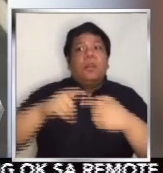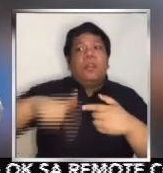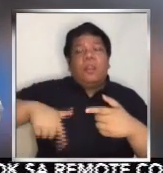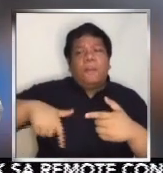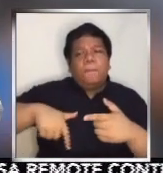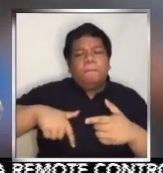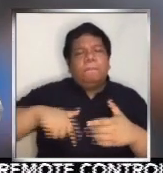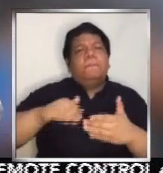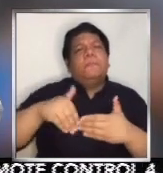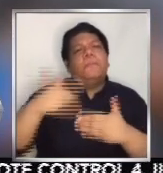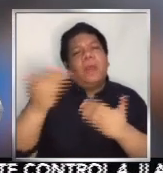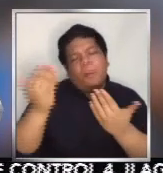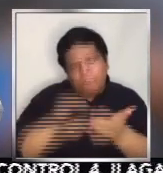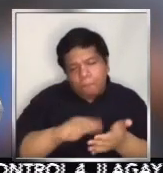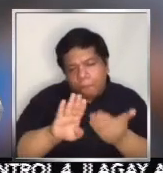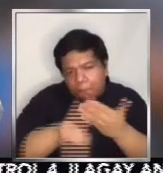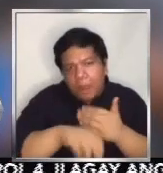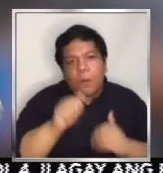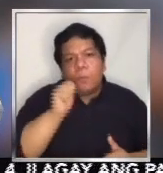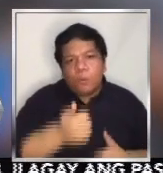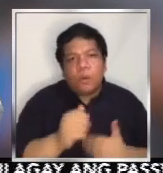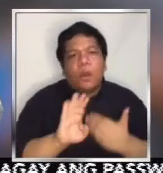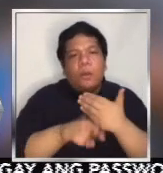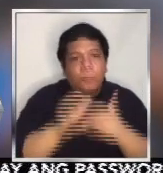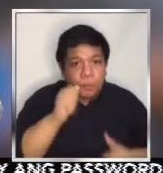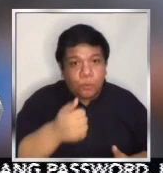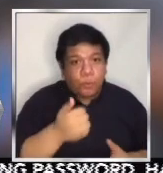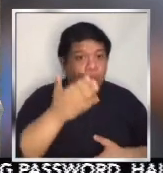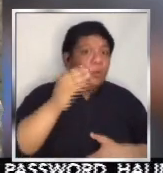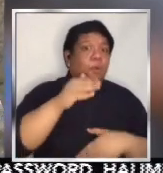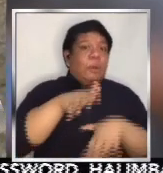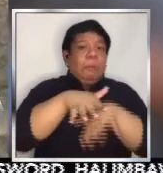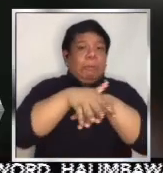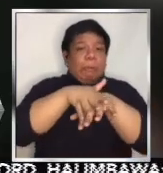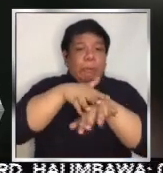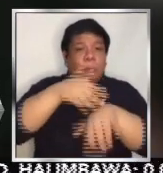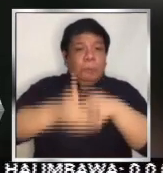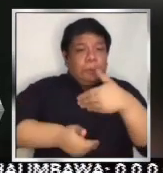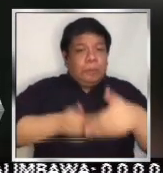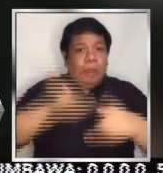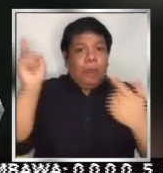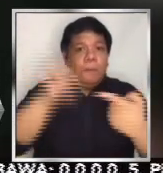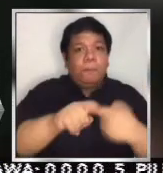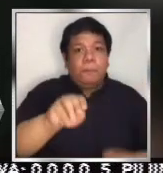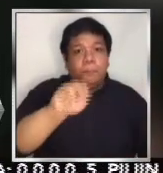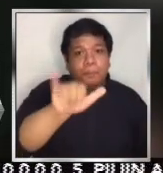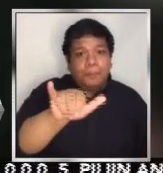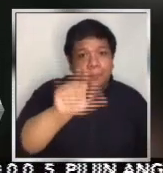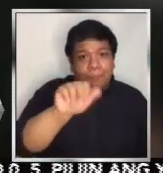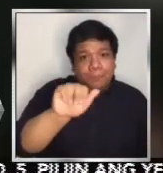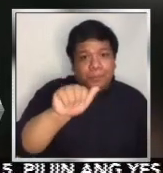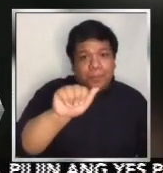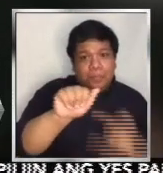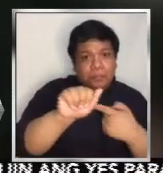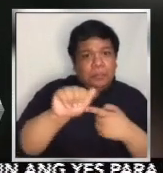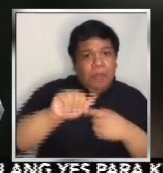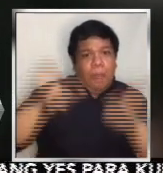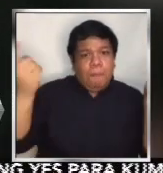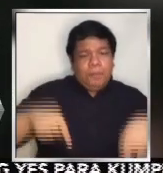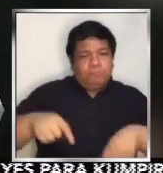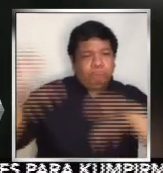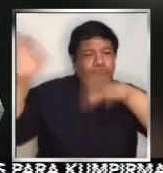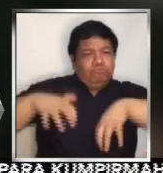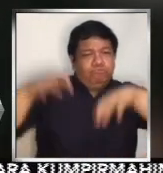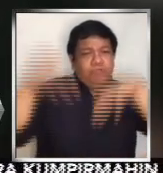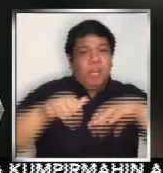araw. Dahil sa mabagal na proseso, umabot sila ng May 15, araw ng paghagupit ng bagyong Ambo at nag-signal number